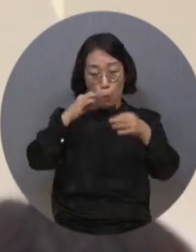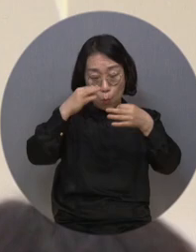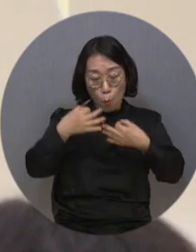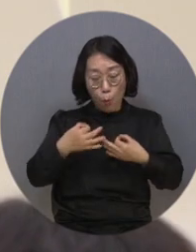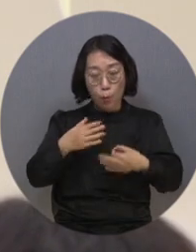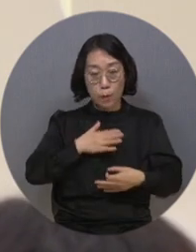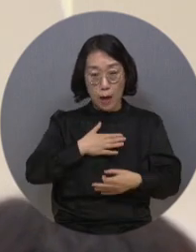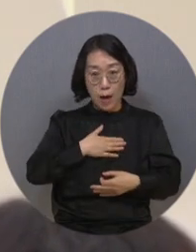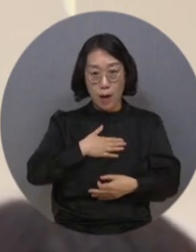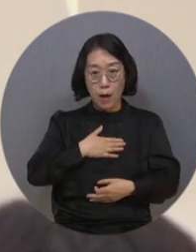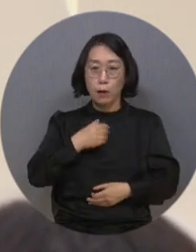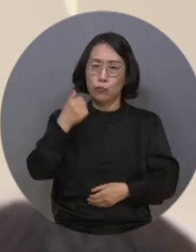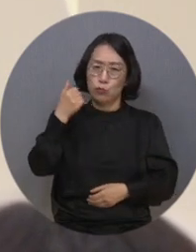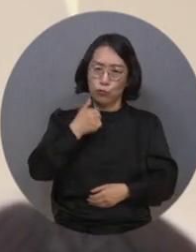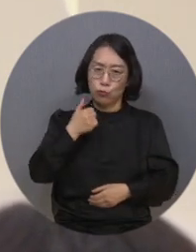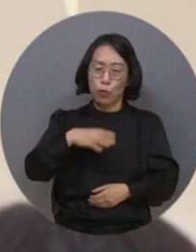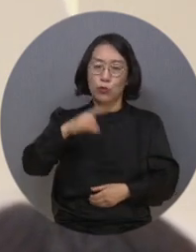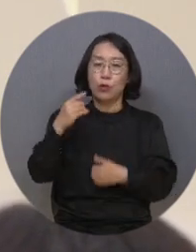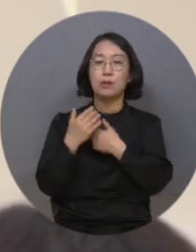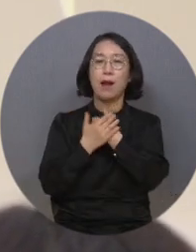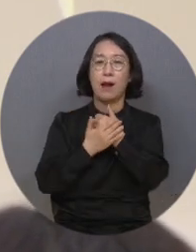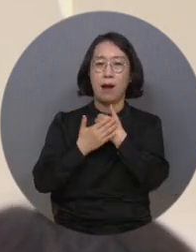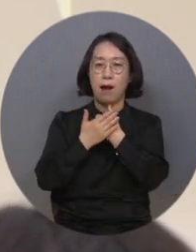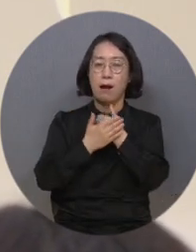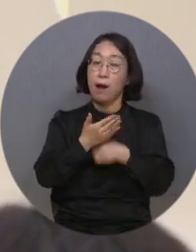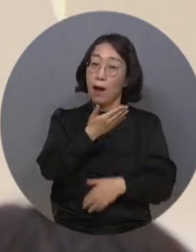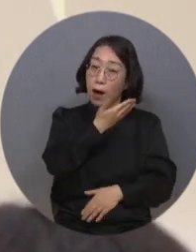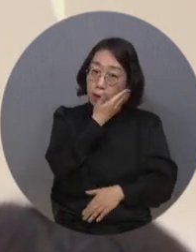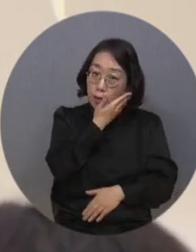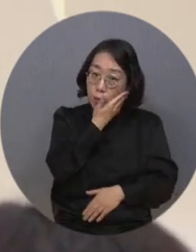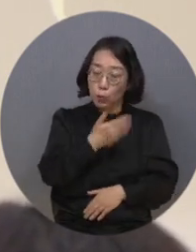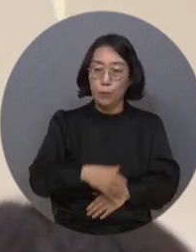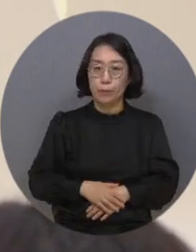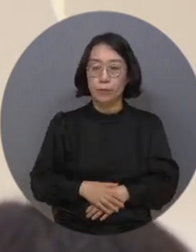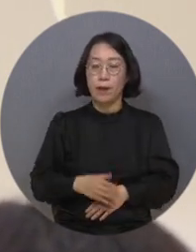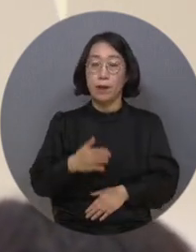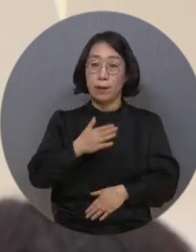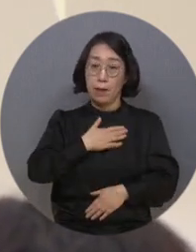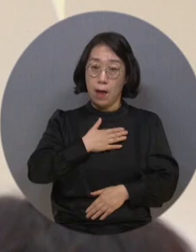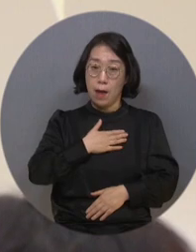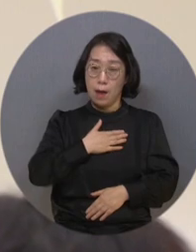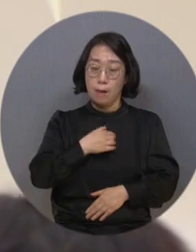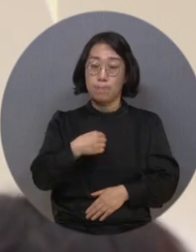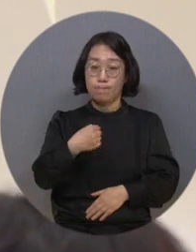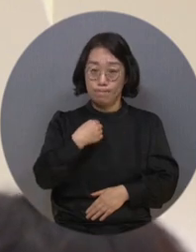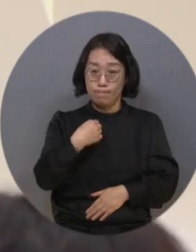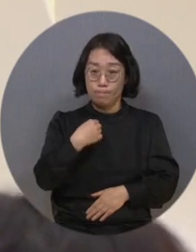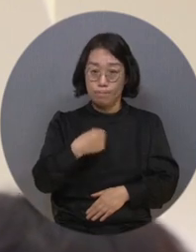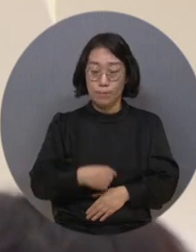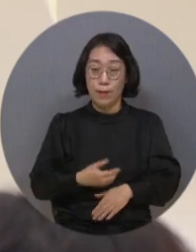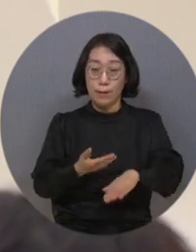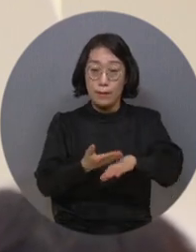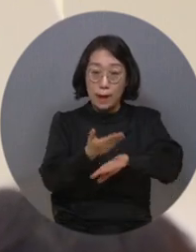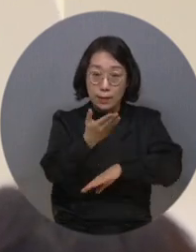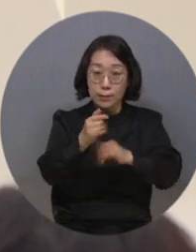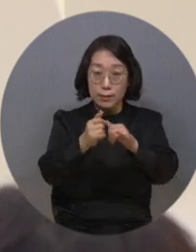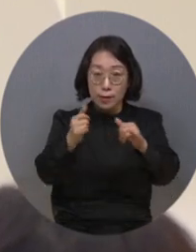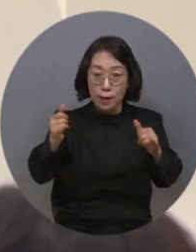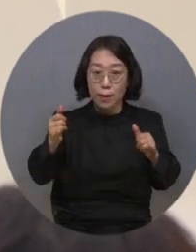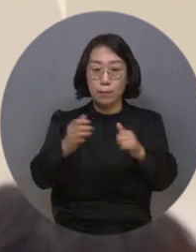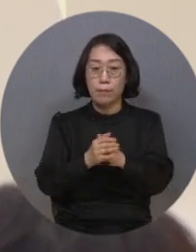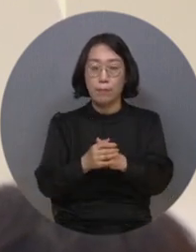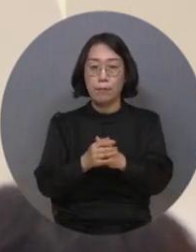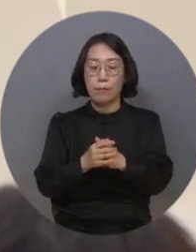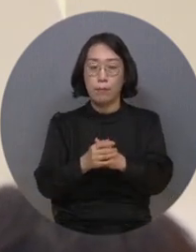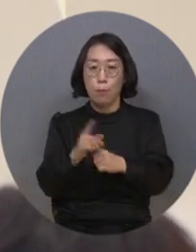나에 대해서 나를 먼저 사랑해줘서 이 친구가 또 다른 일을 시작할